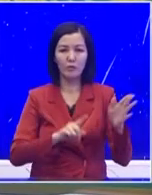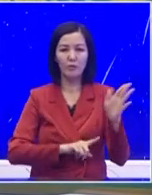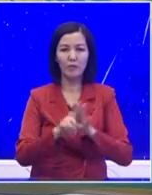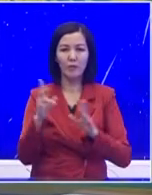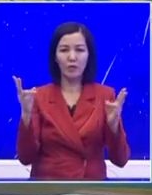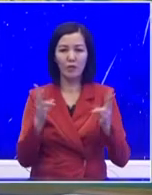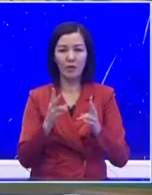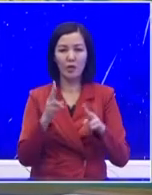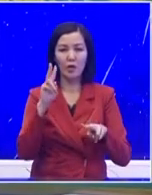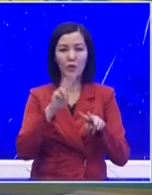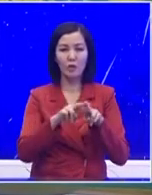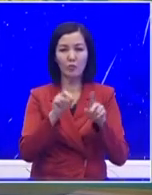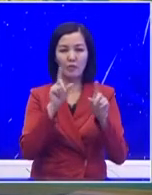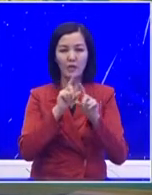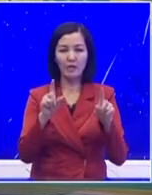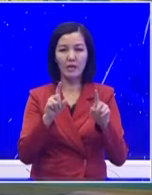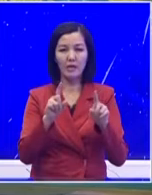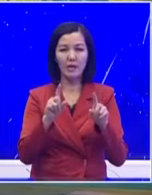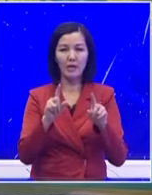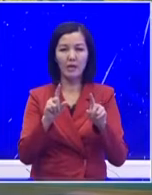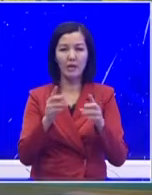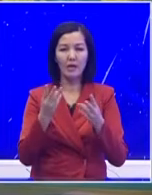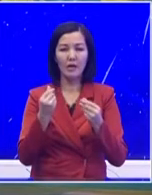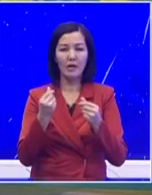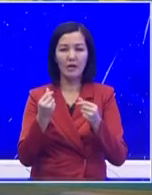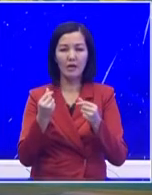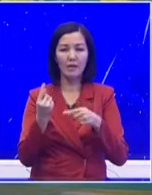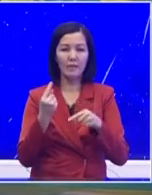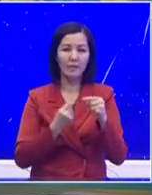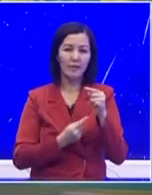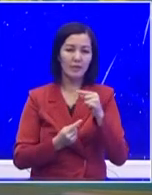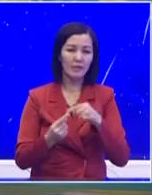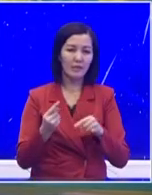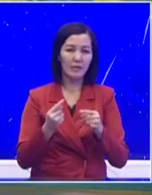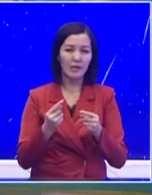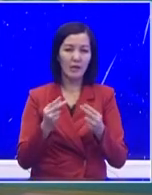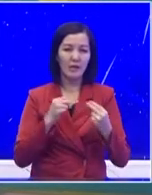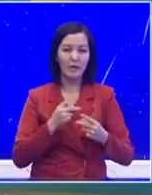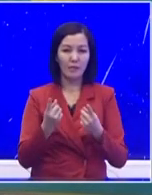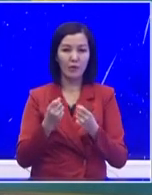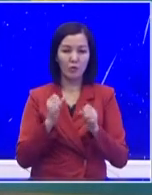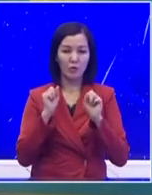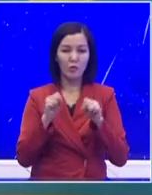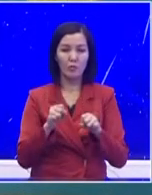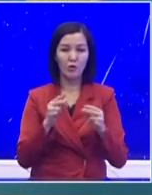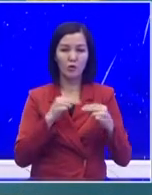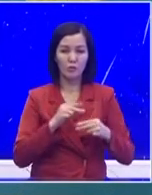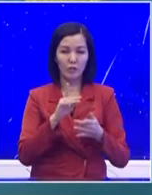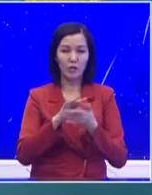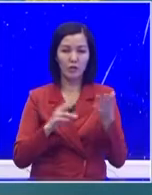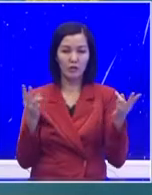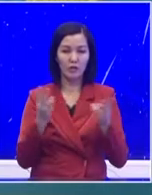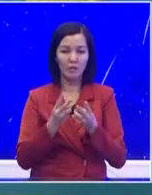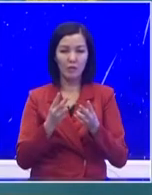айтып отырған түрмелердегі нысандарды коммерциялық қажеттіліктер үшін пайдалануға болады. Менің ойымша, бұл бағыттағы жұмыстар жалғасын табуы